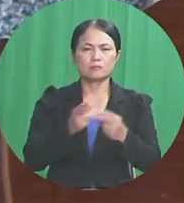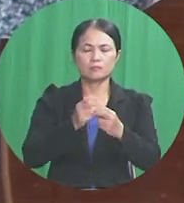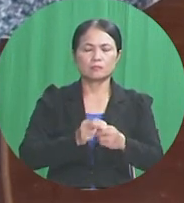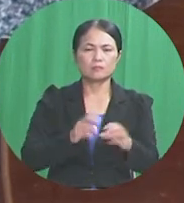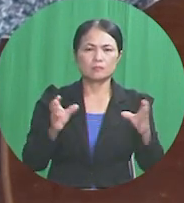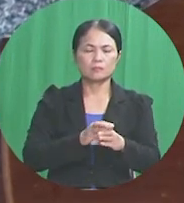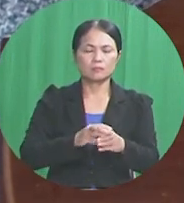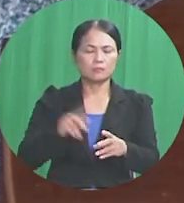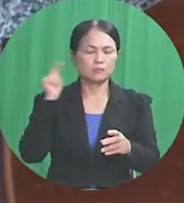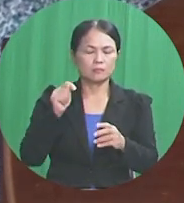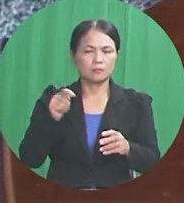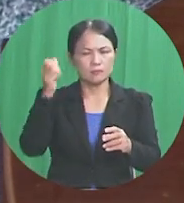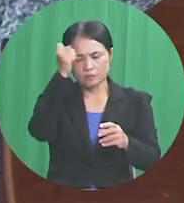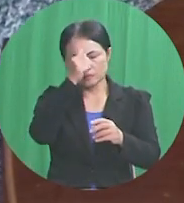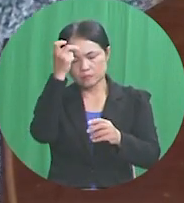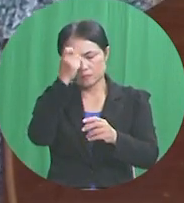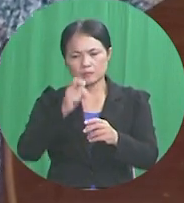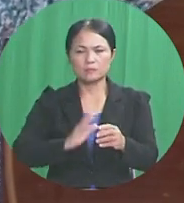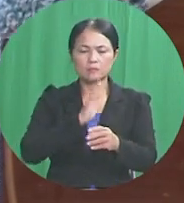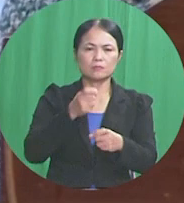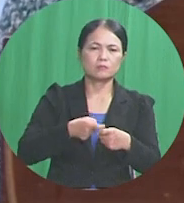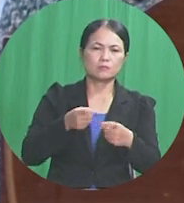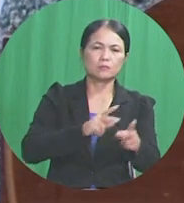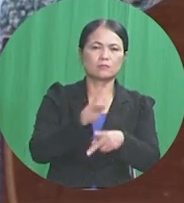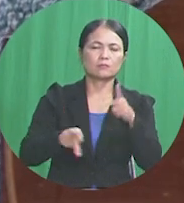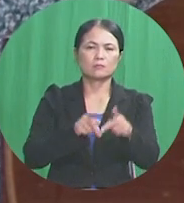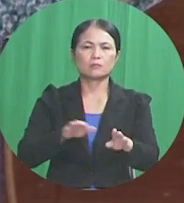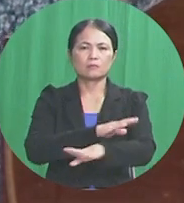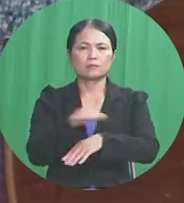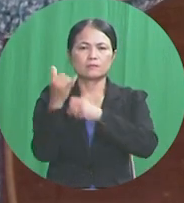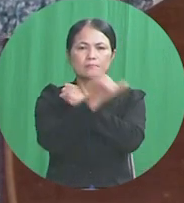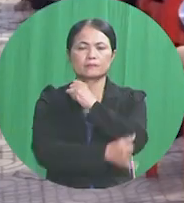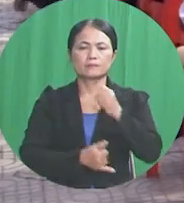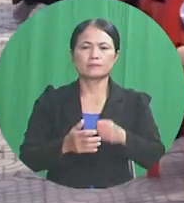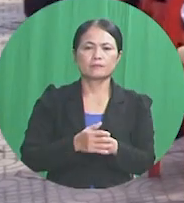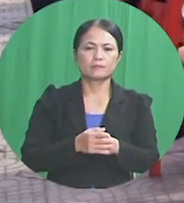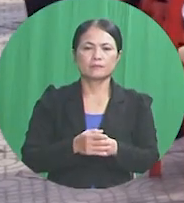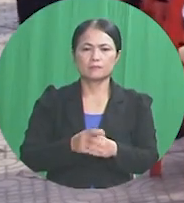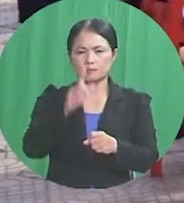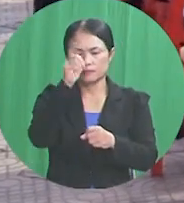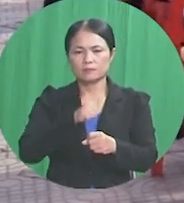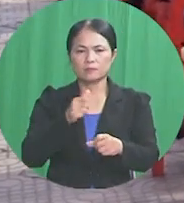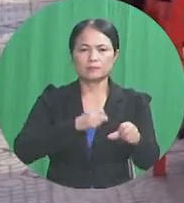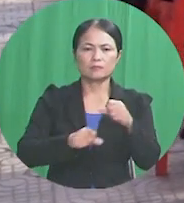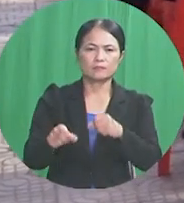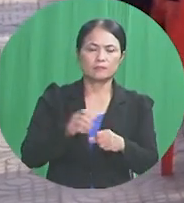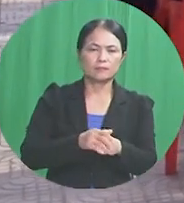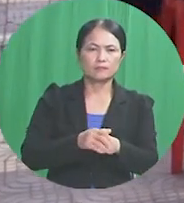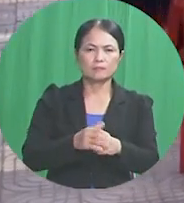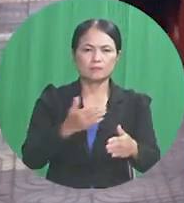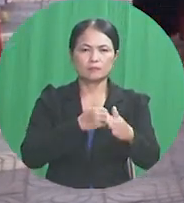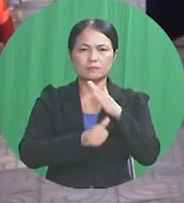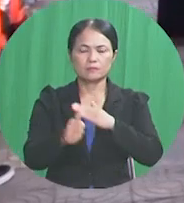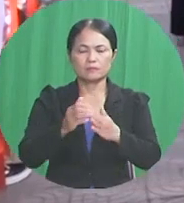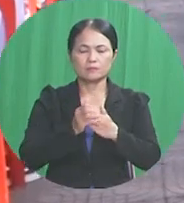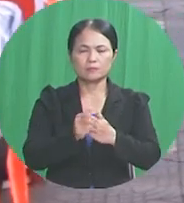กระใดนักระลึกหนึ่งกาเกิดกู้อังปีสกตุกประชีพรวัตในตูแดงประเทศเมื่อจมเตี้ยวบานบรรทออติดห่ากรามการดัก